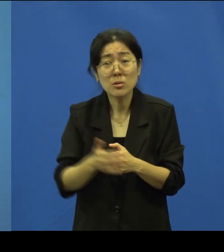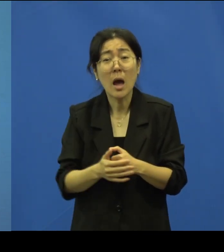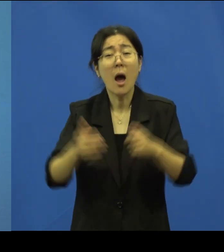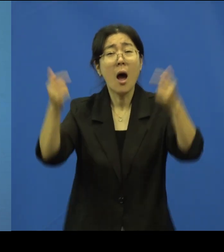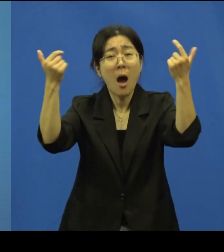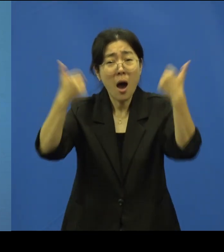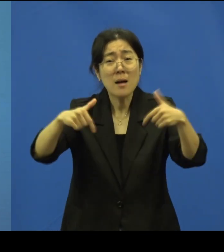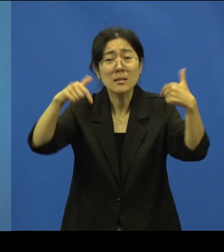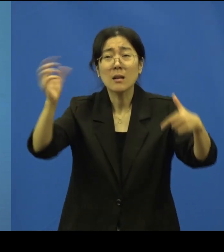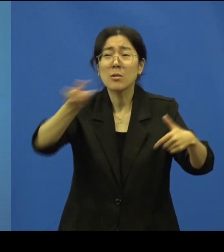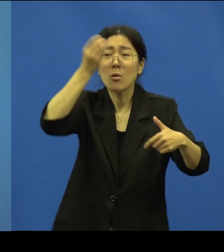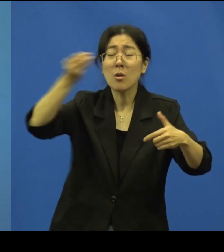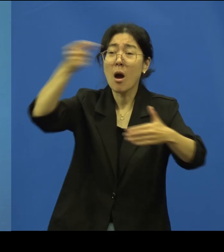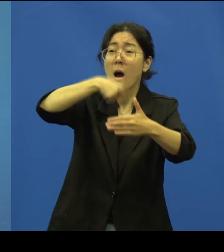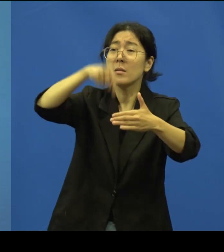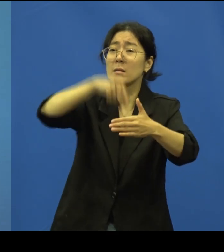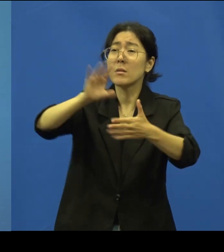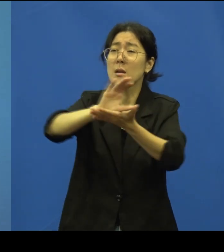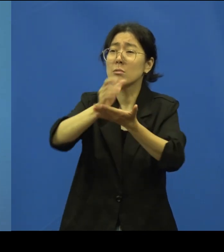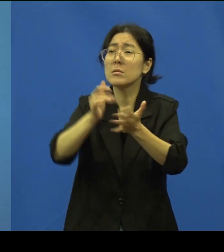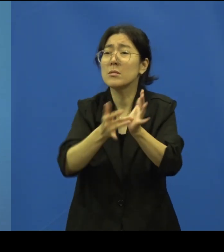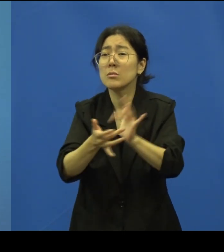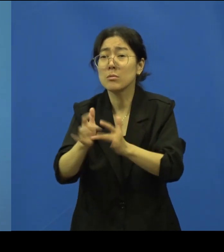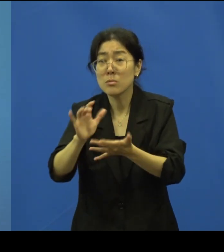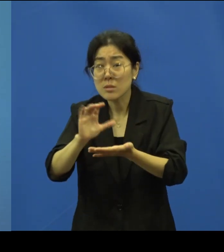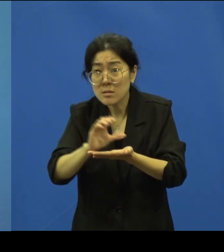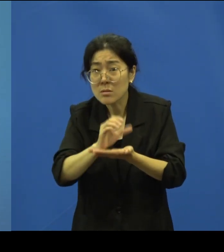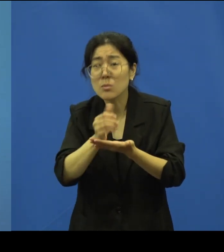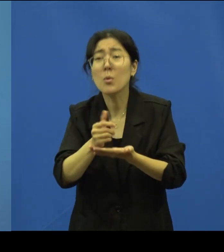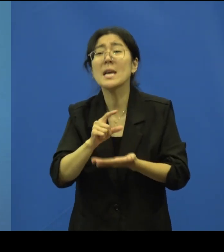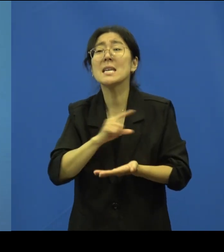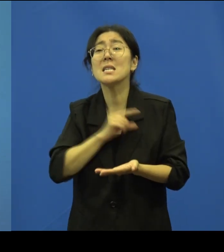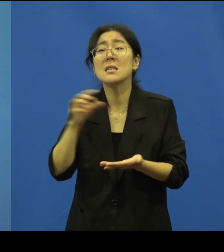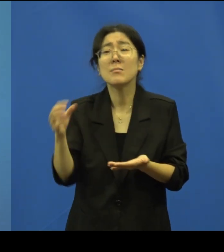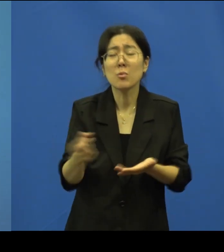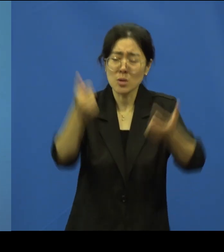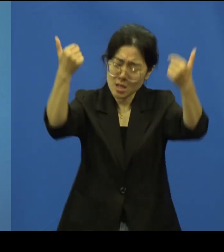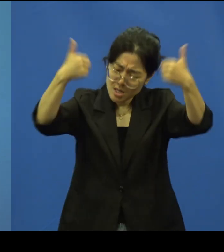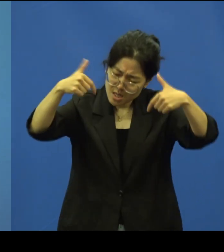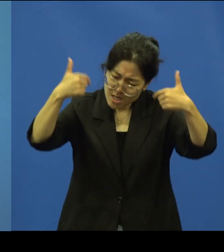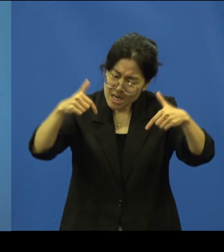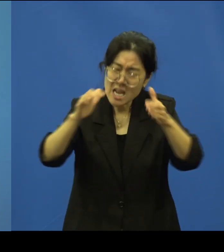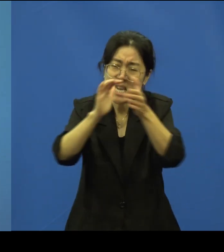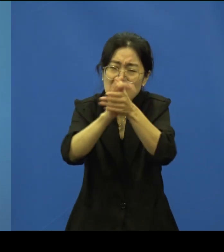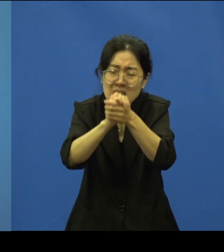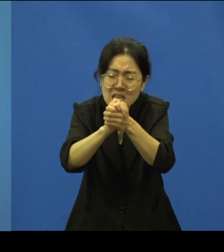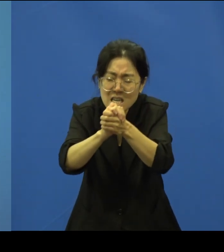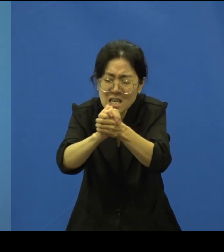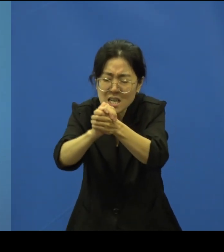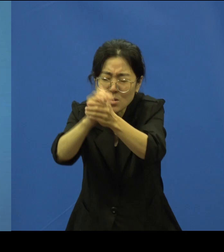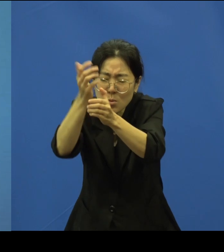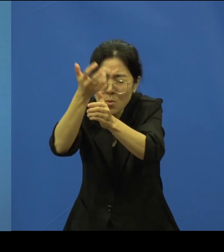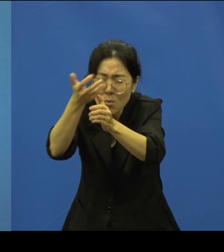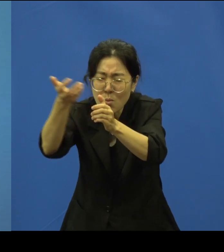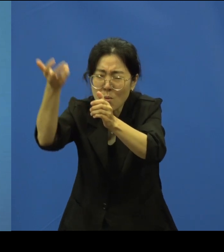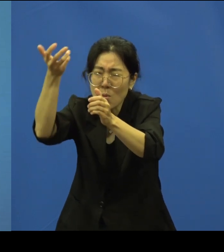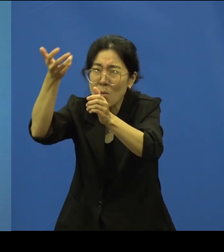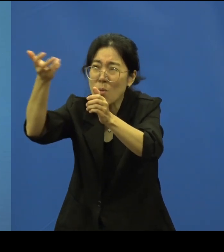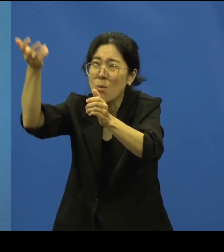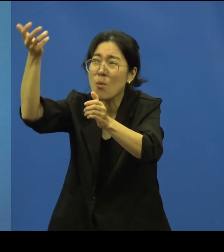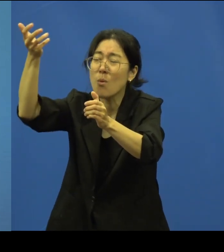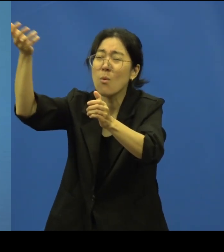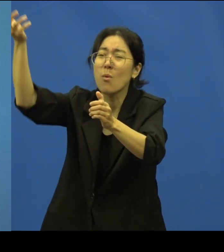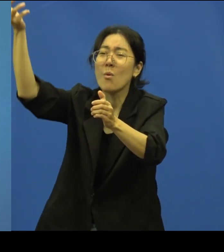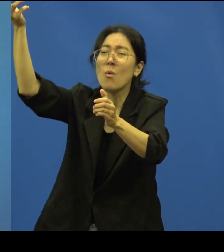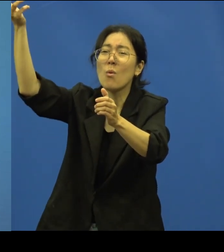항상 성령 안에서 예수 그리스도의 이름으로 하나님께 늘 기도를 올리는, 기도의 분향 제사가 하나님께